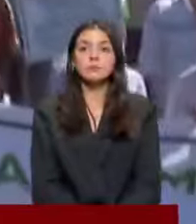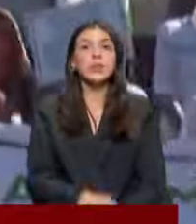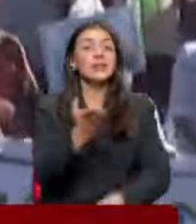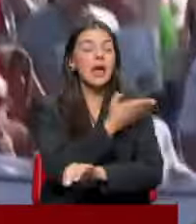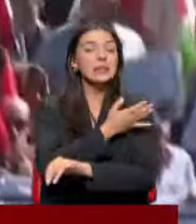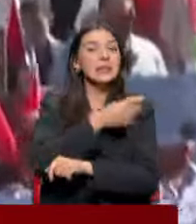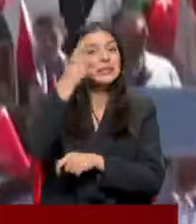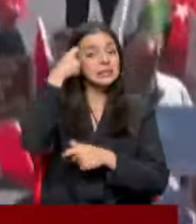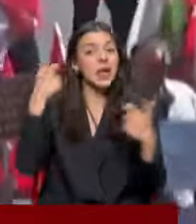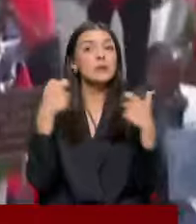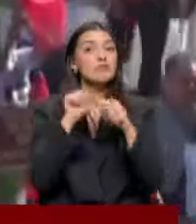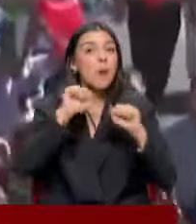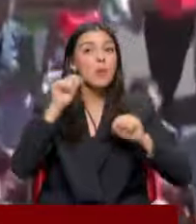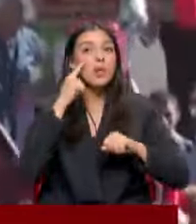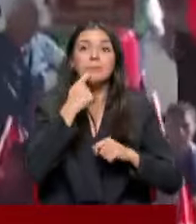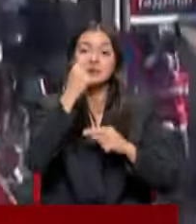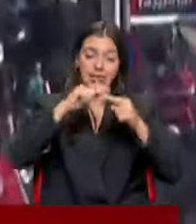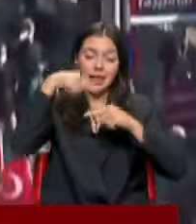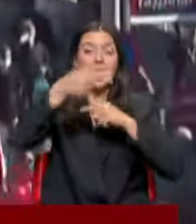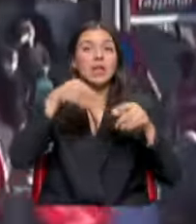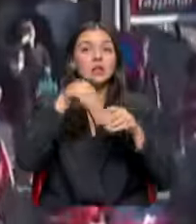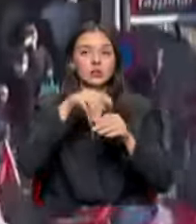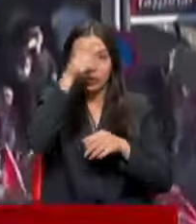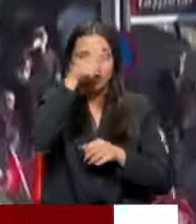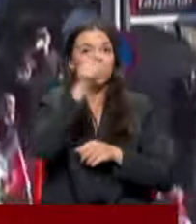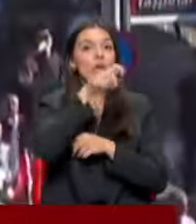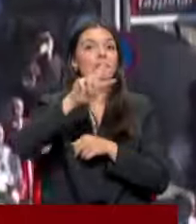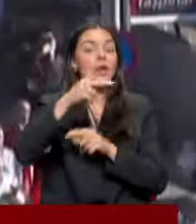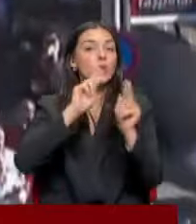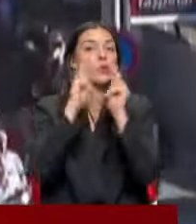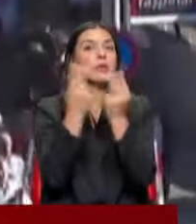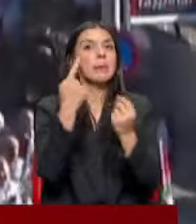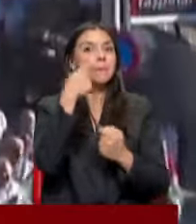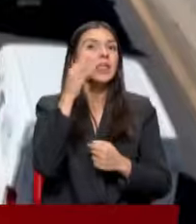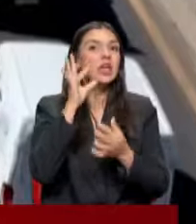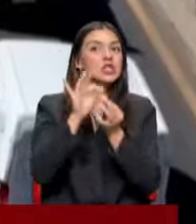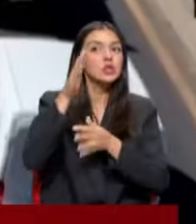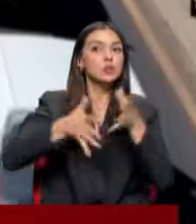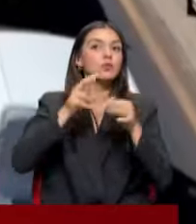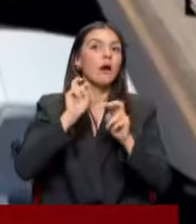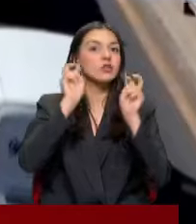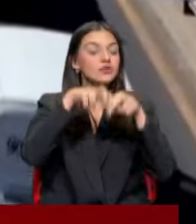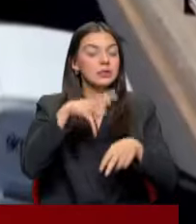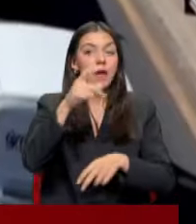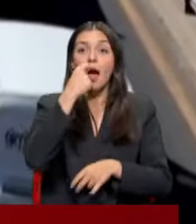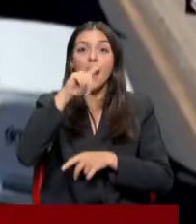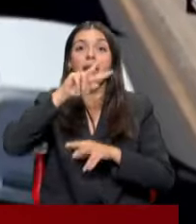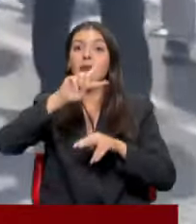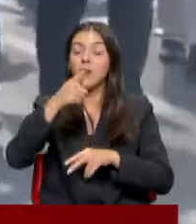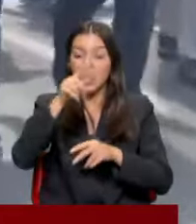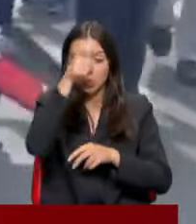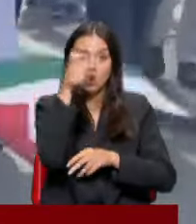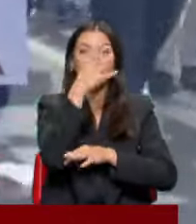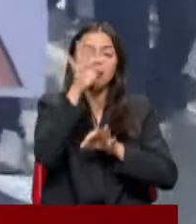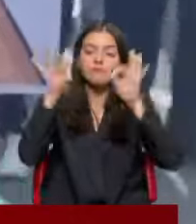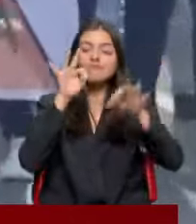Gazze'de İsrail saldırılarının birinci yıl dönümü için Türkiye ve dünyada binlerce kişi sokağa döküldü. Ankara ve yurdun dört bir